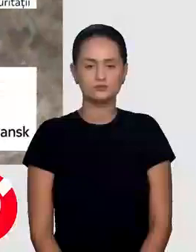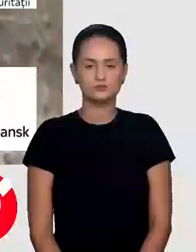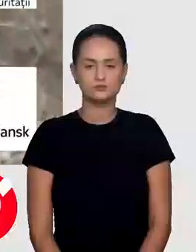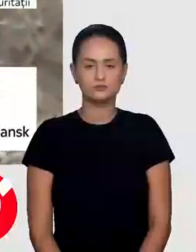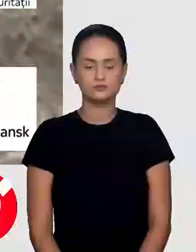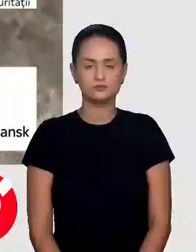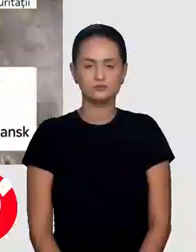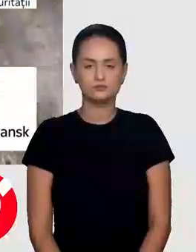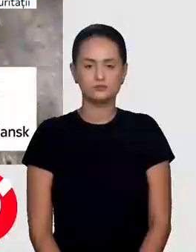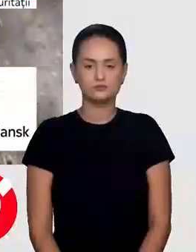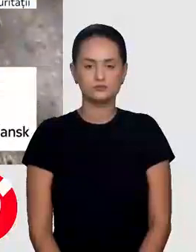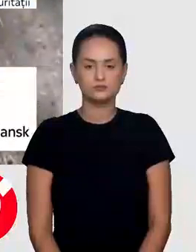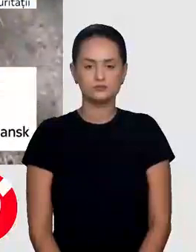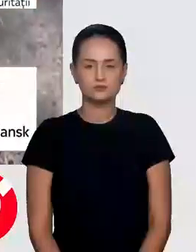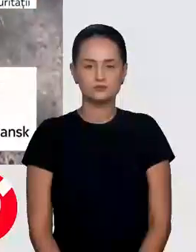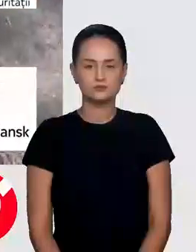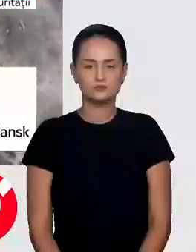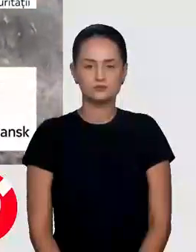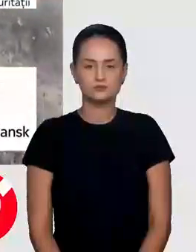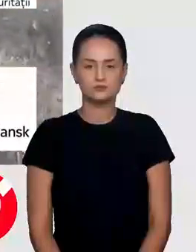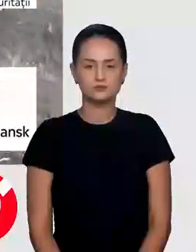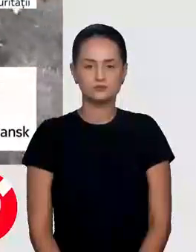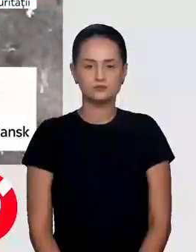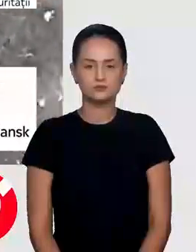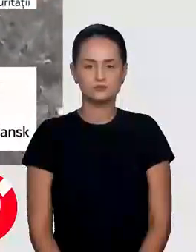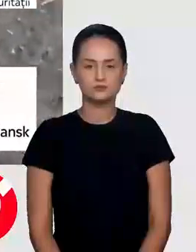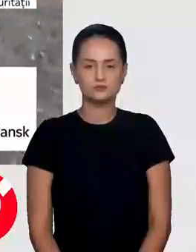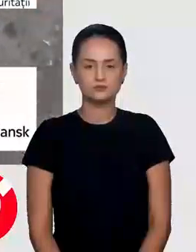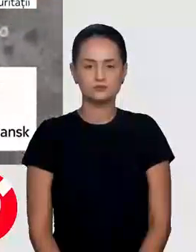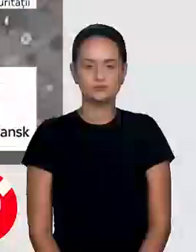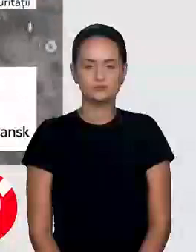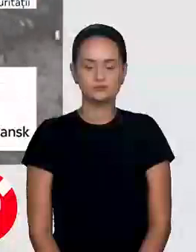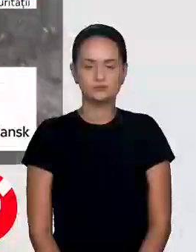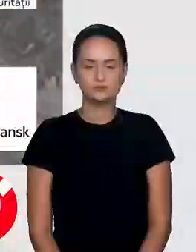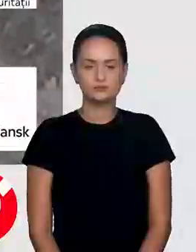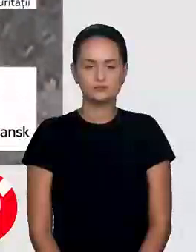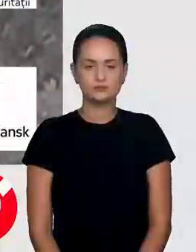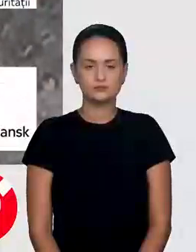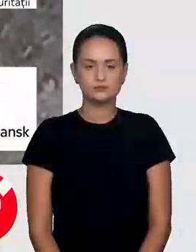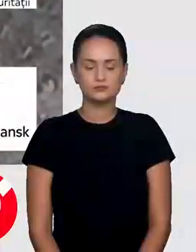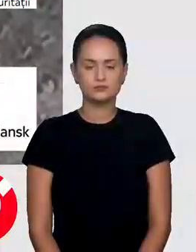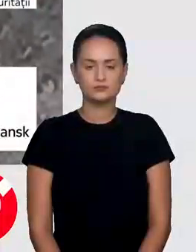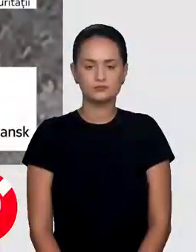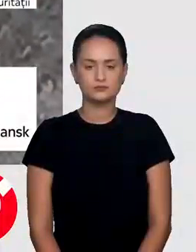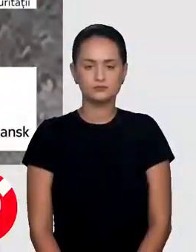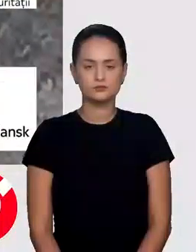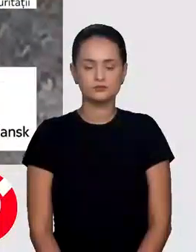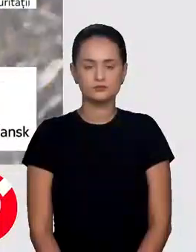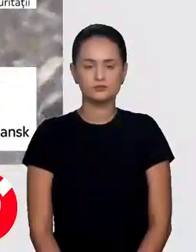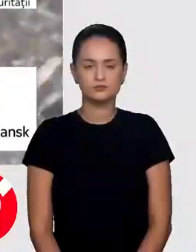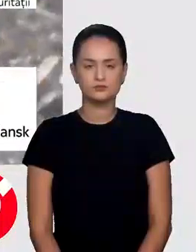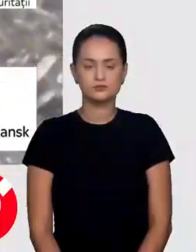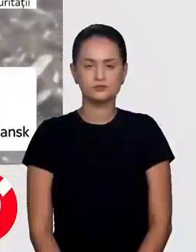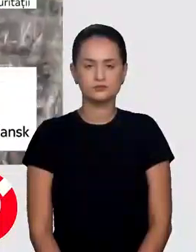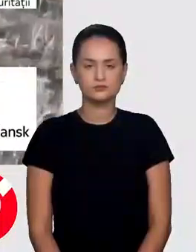inițial ocupat de armata rusă la începutul războiului și eliberat ulterior de ucraineni. Acest oraș se dovedește a fi